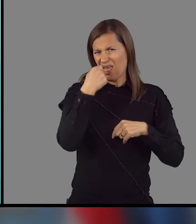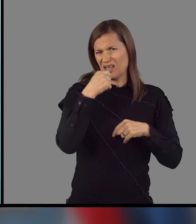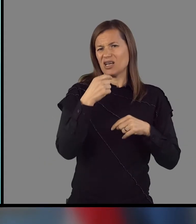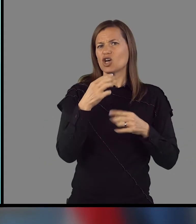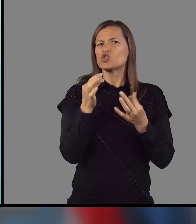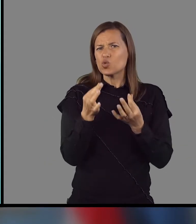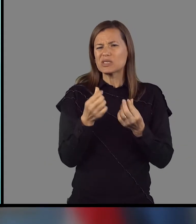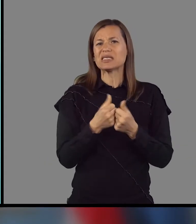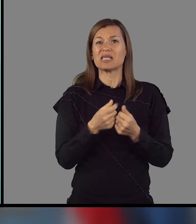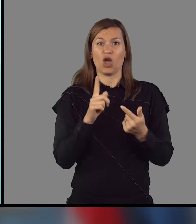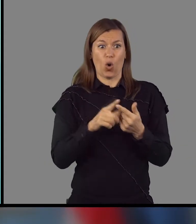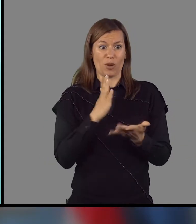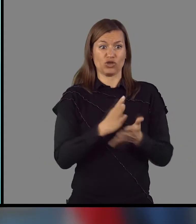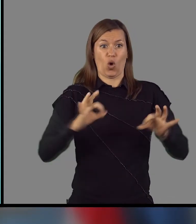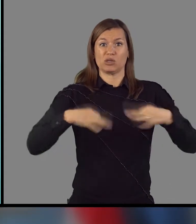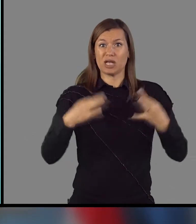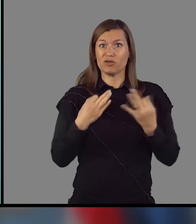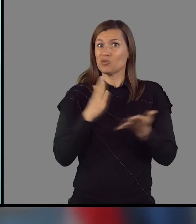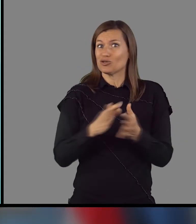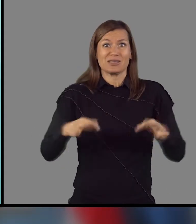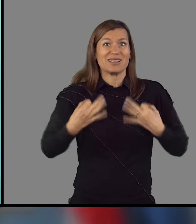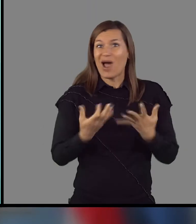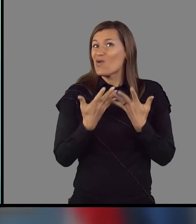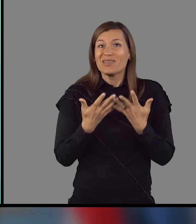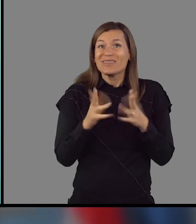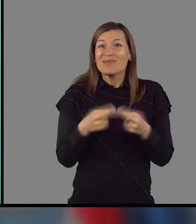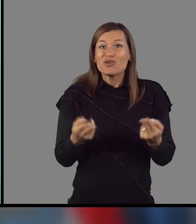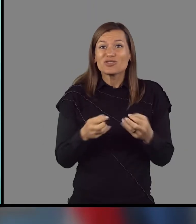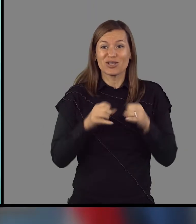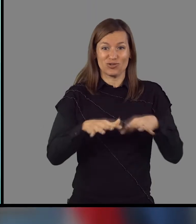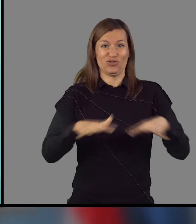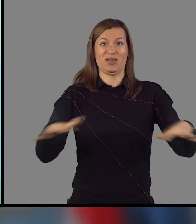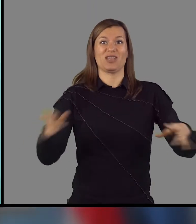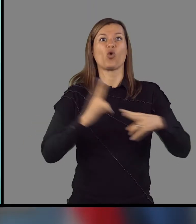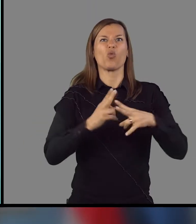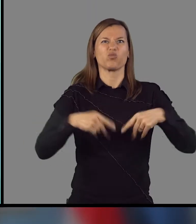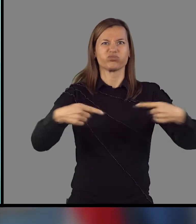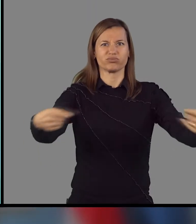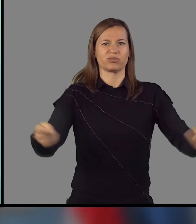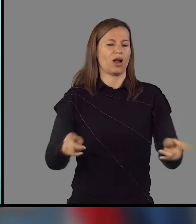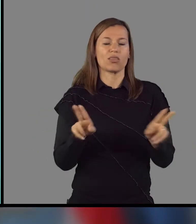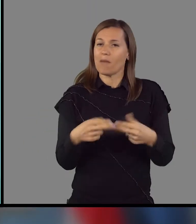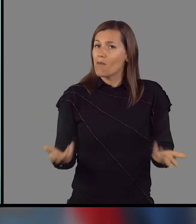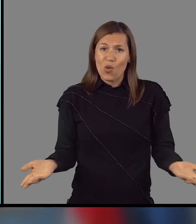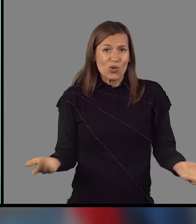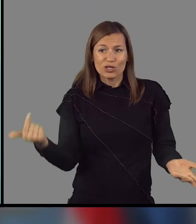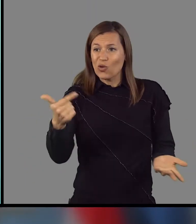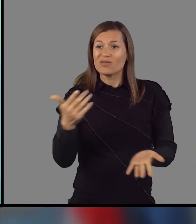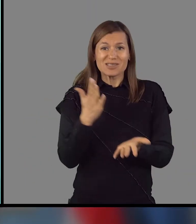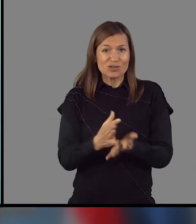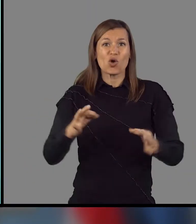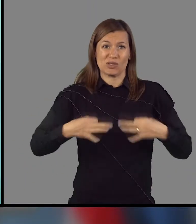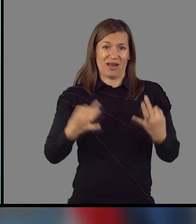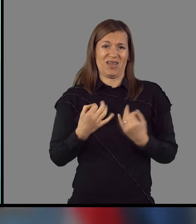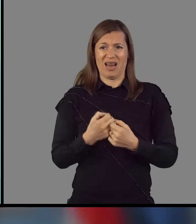imaš na svojih sluznicah, v trenutku, ko ozdraviš, si zdrav in nisi več kužen. Tako da ona dva nista,